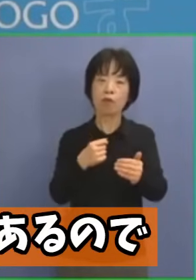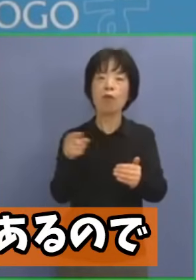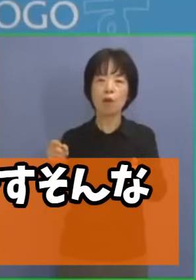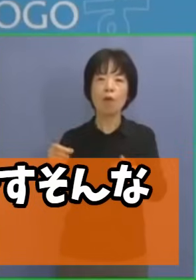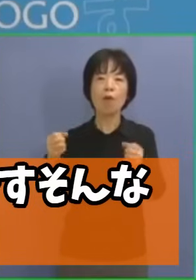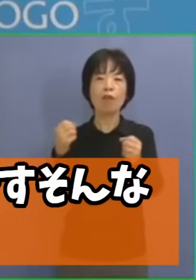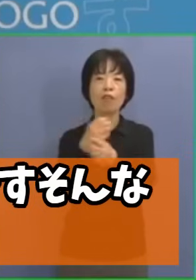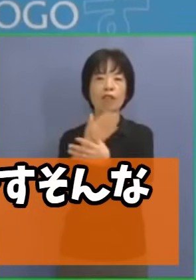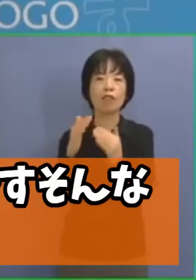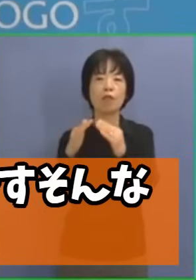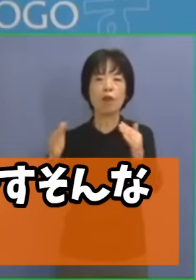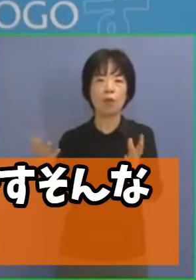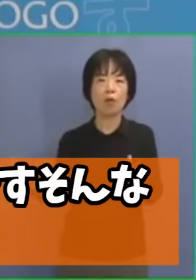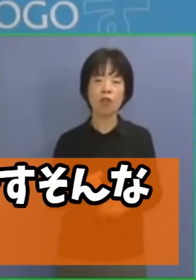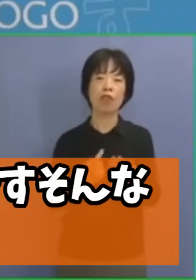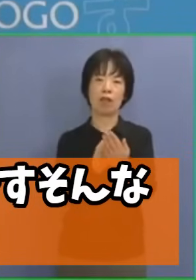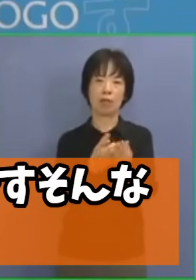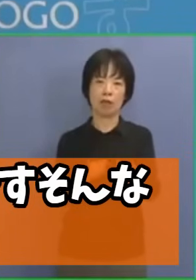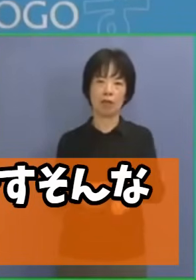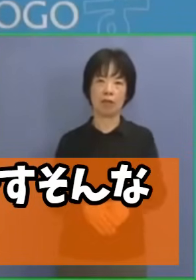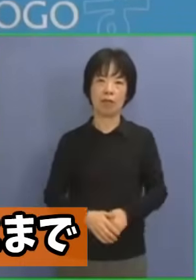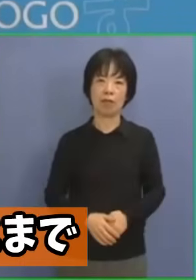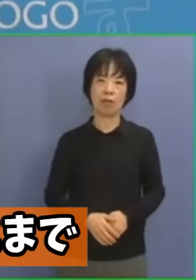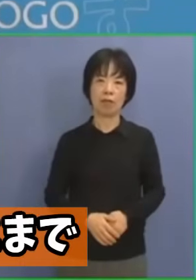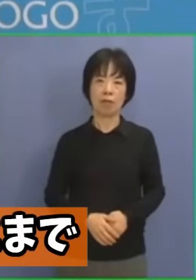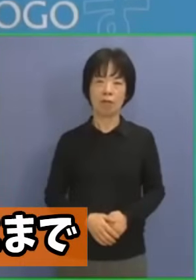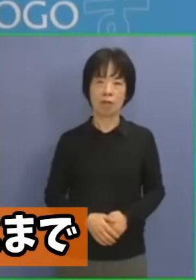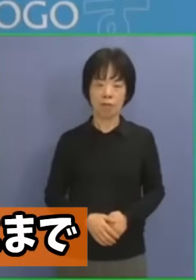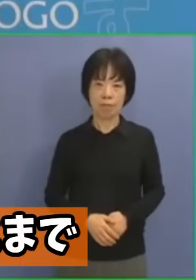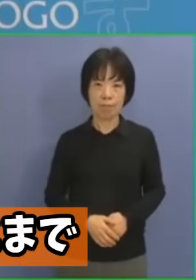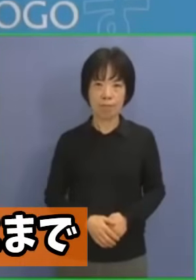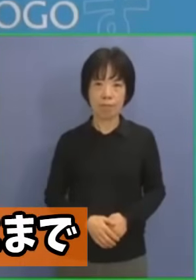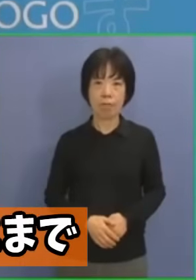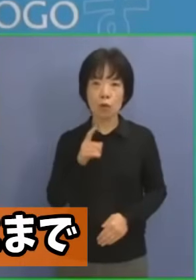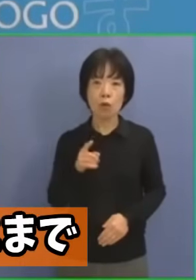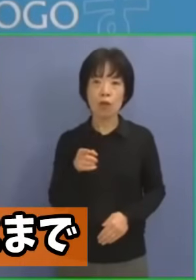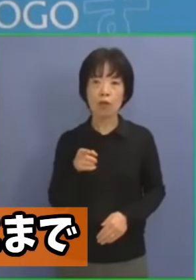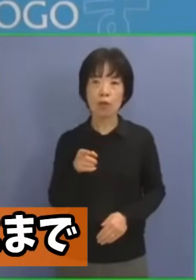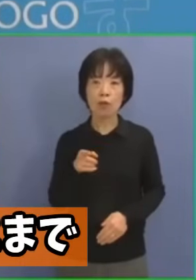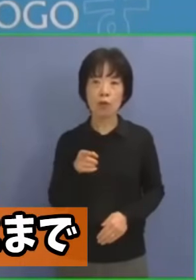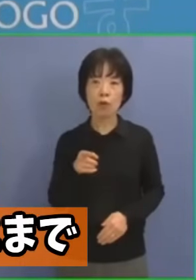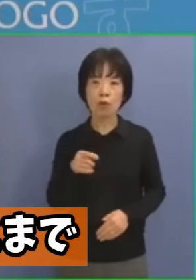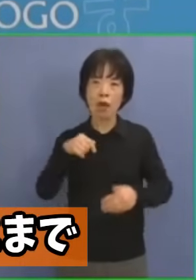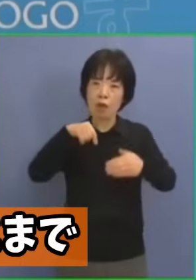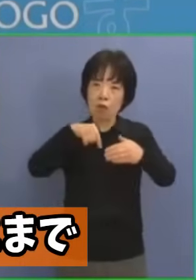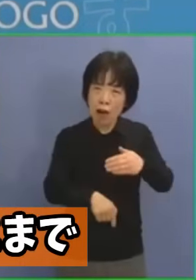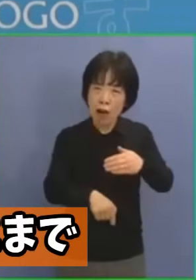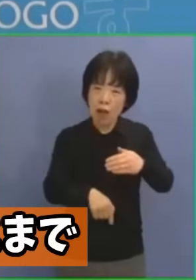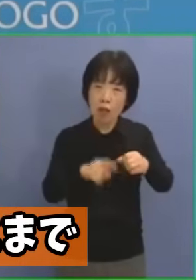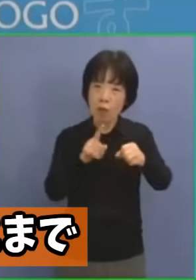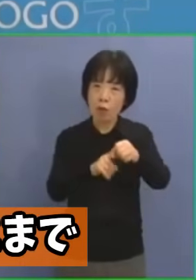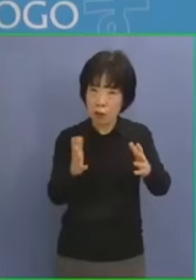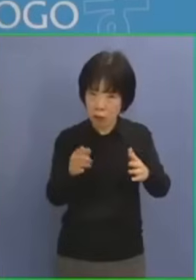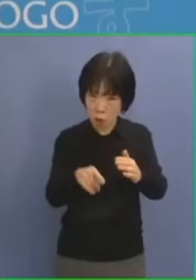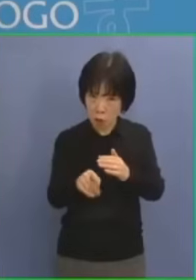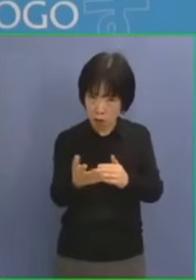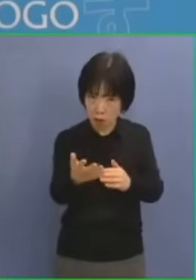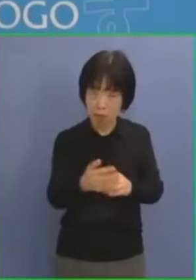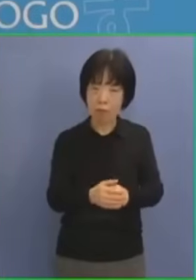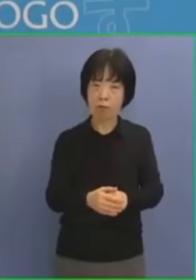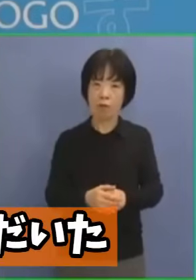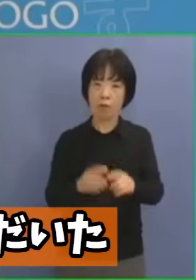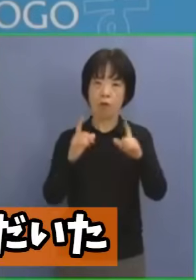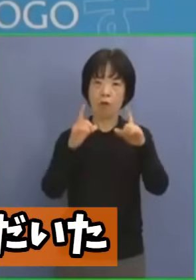あるので、参加させていただいたということです。 そんなに深い政治的な意図はそんなには ない ということですか。 そこまでは政治的